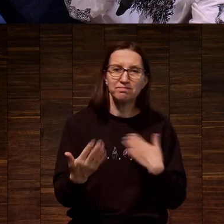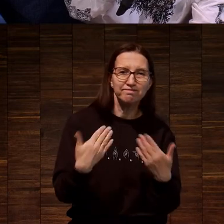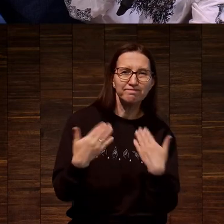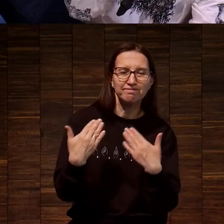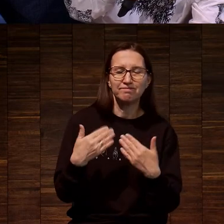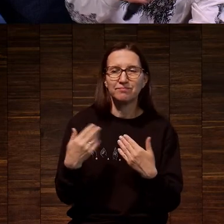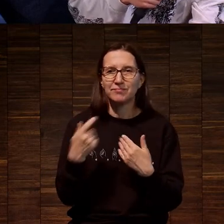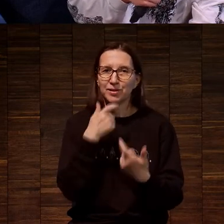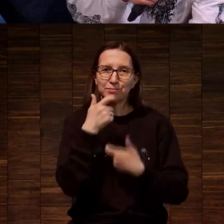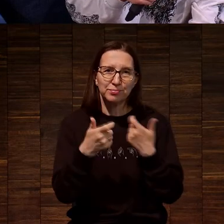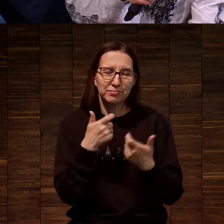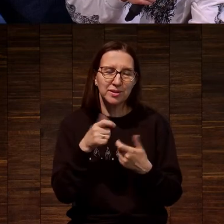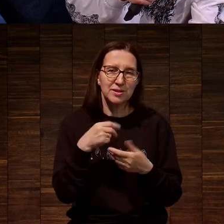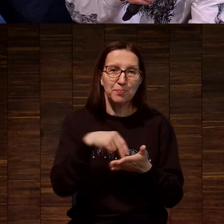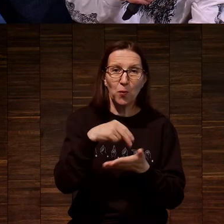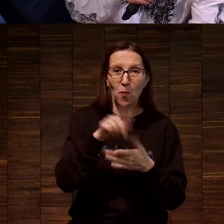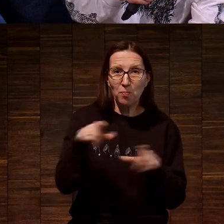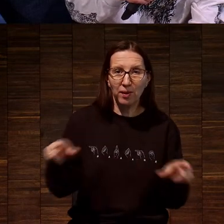со зрителями,